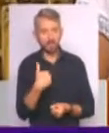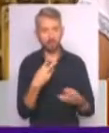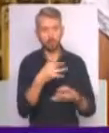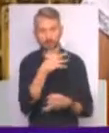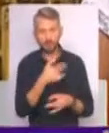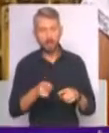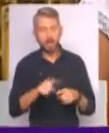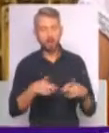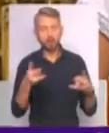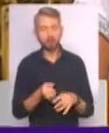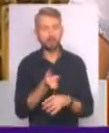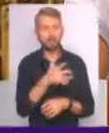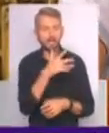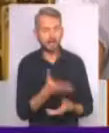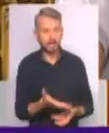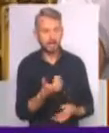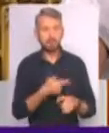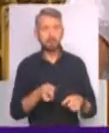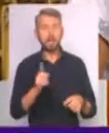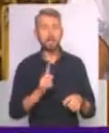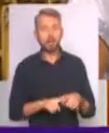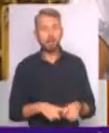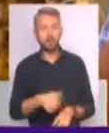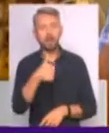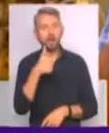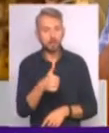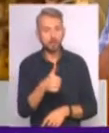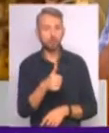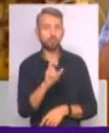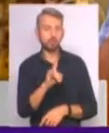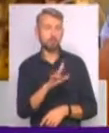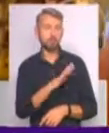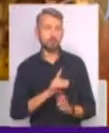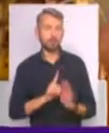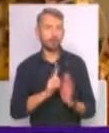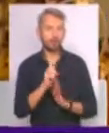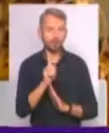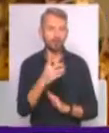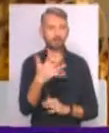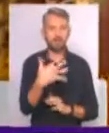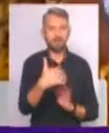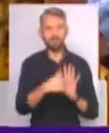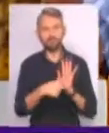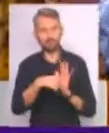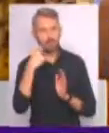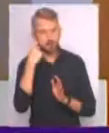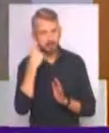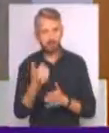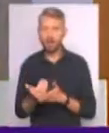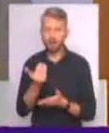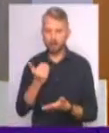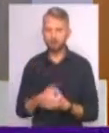Это нужно несколько лет. Поэтому хорошо бы было их начать, может быть, в 50-60, да, пані раньше. Марина,